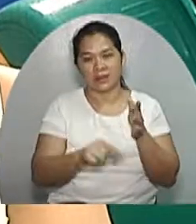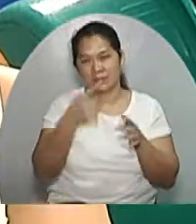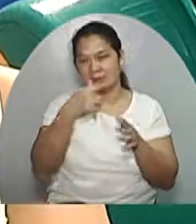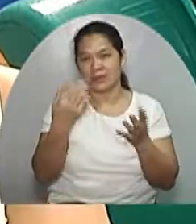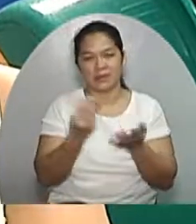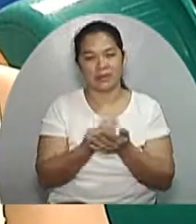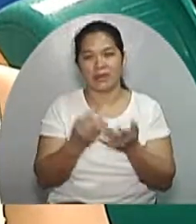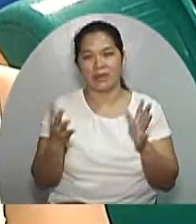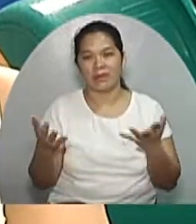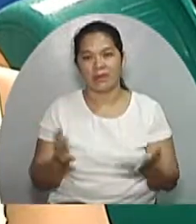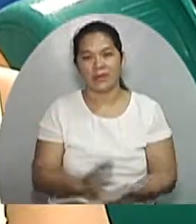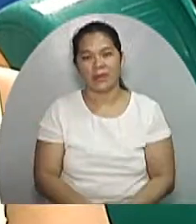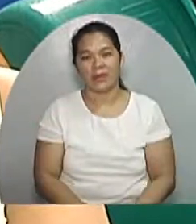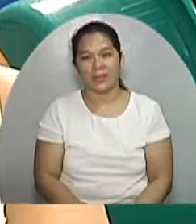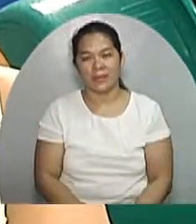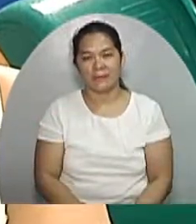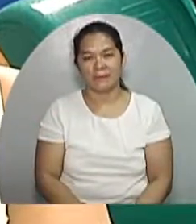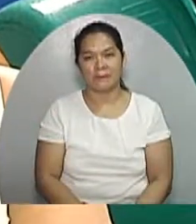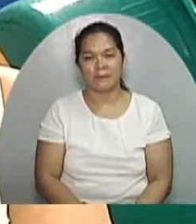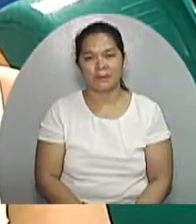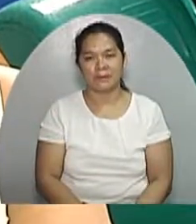ka. Walang-wala talaga tayo, anak.